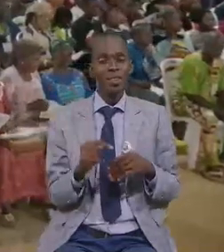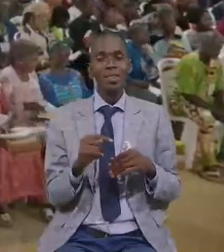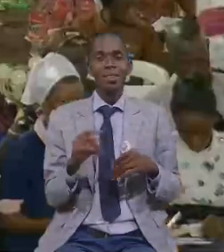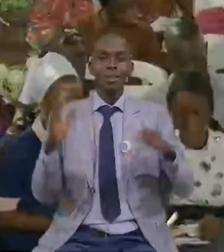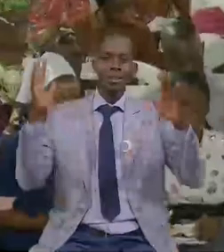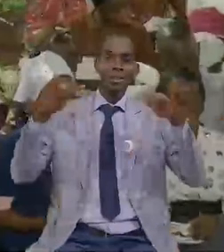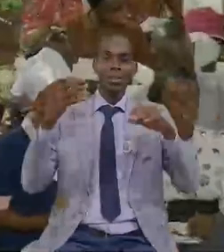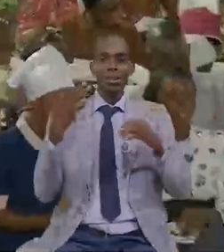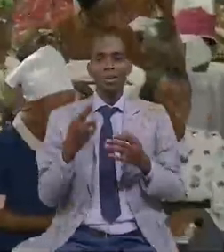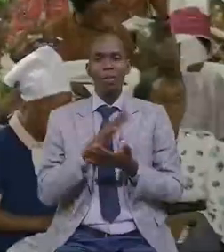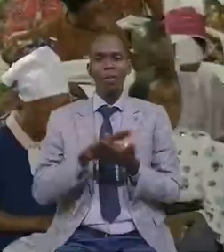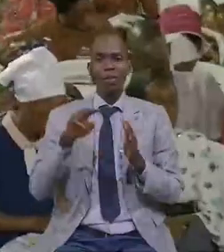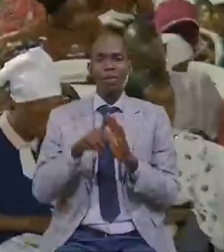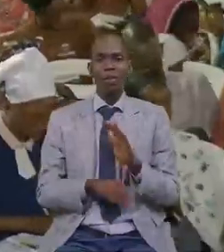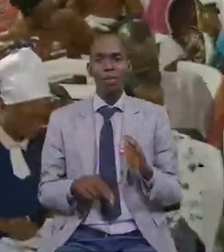de justice.